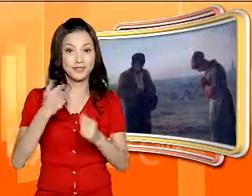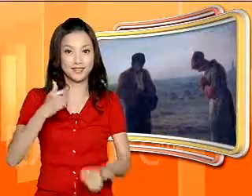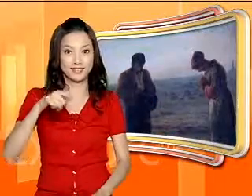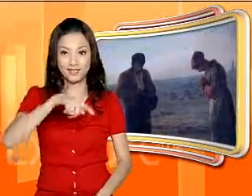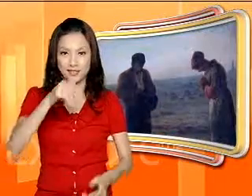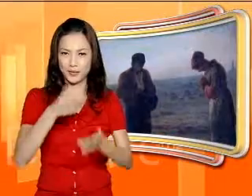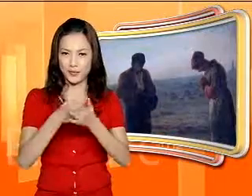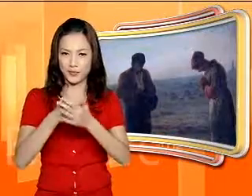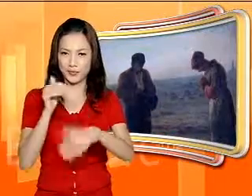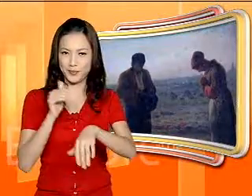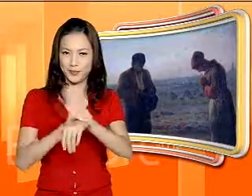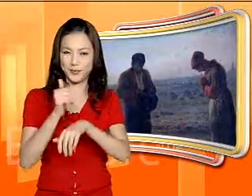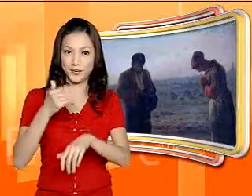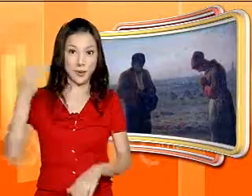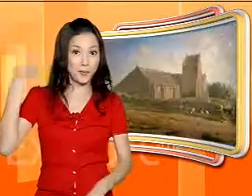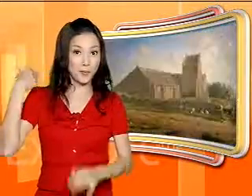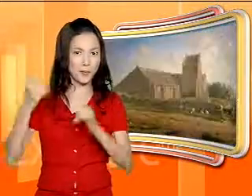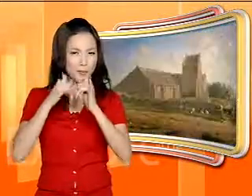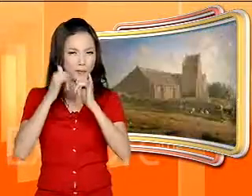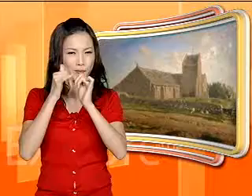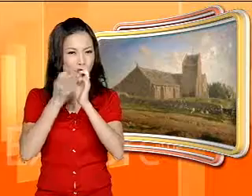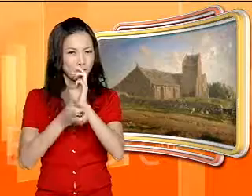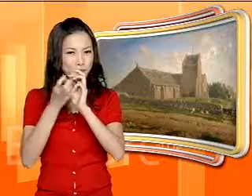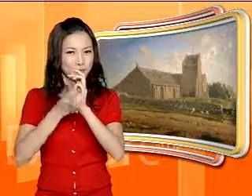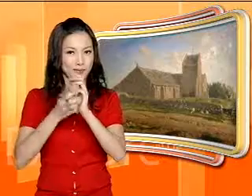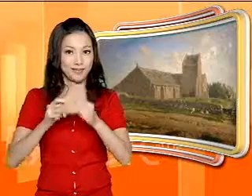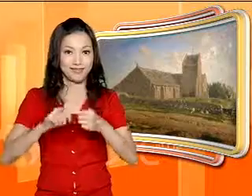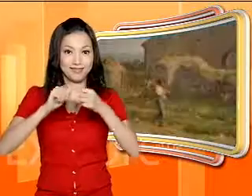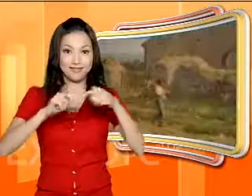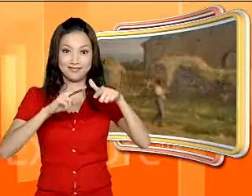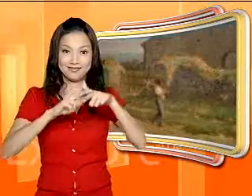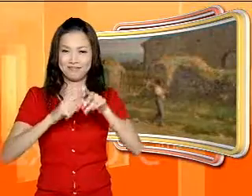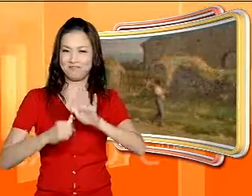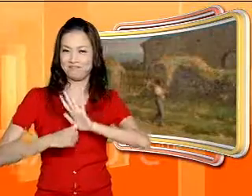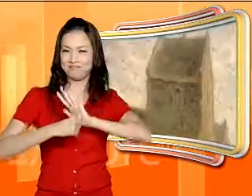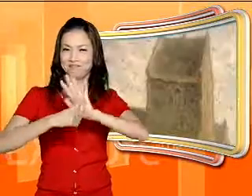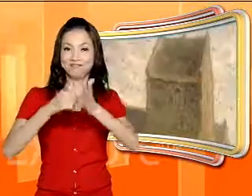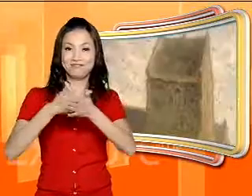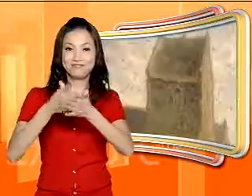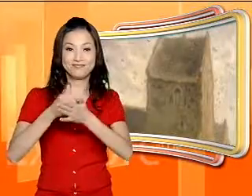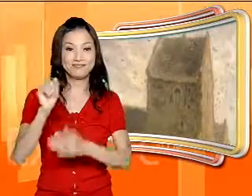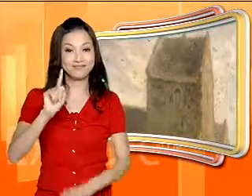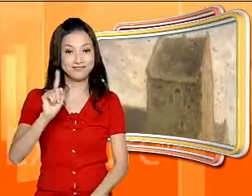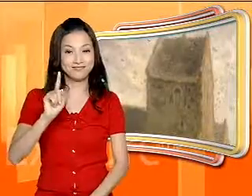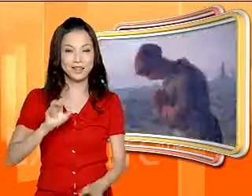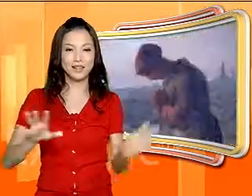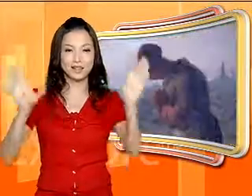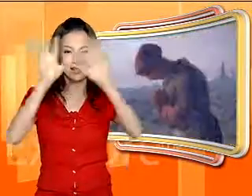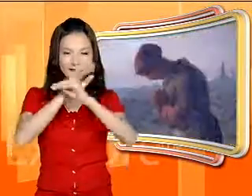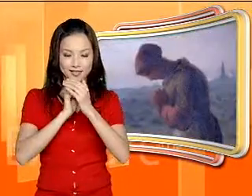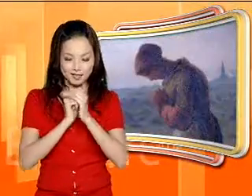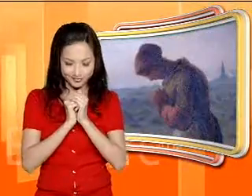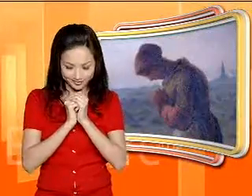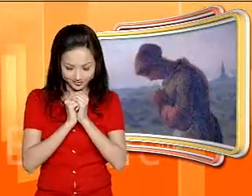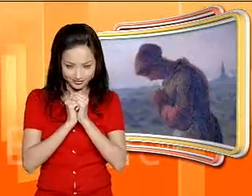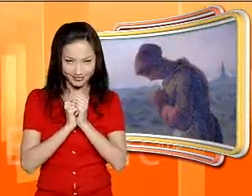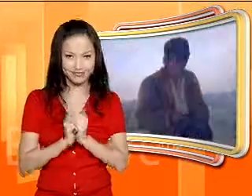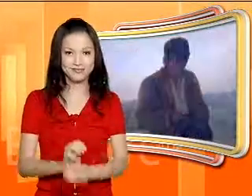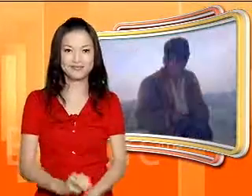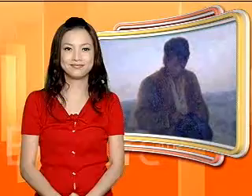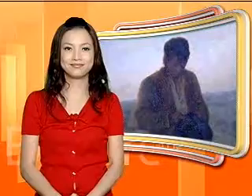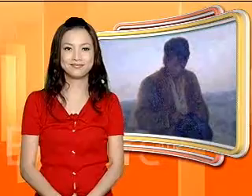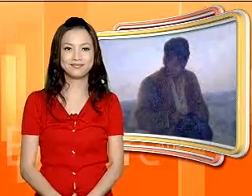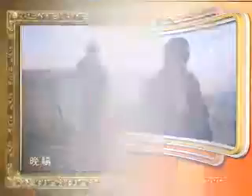这些伟大画作背后的故事。而第一集呢，我们要介绍的就是最著名的晚